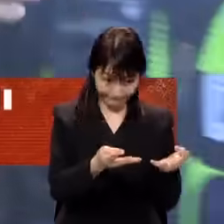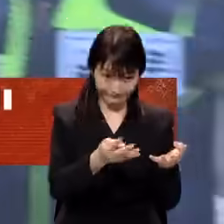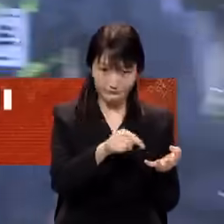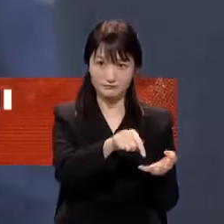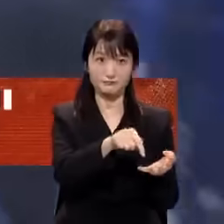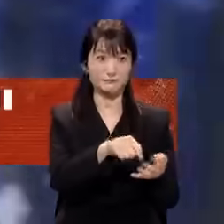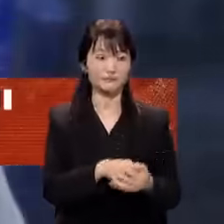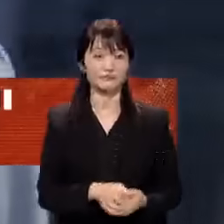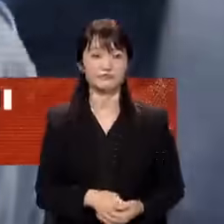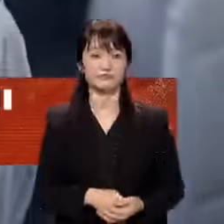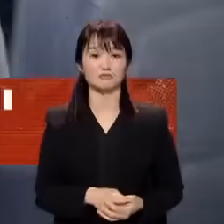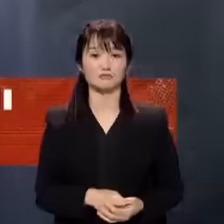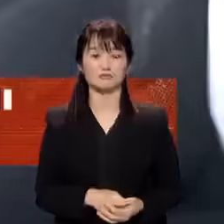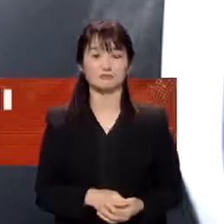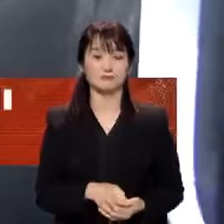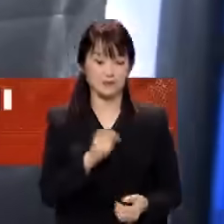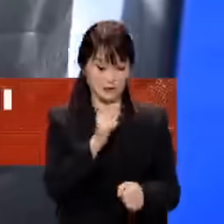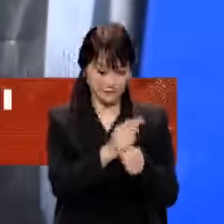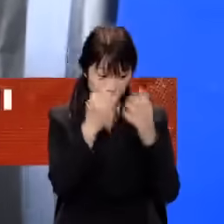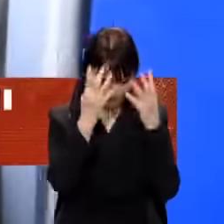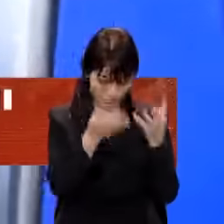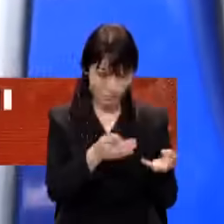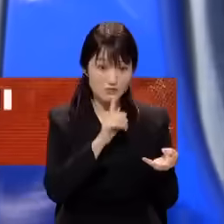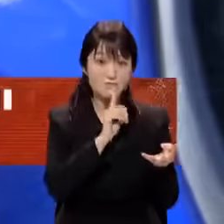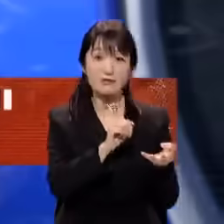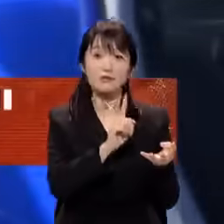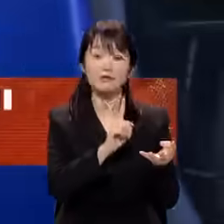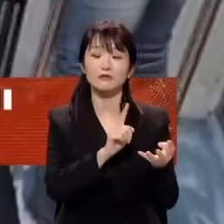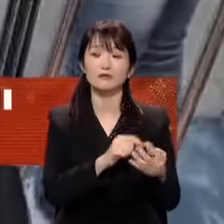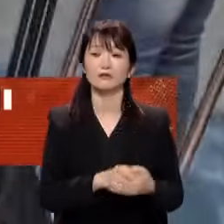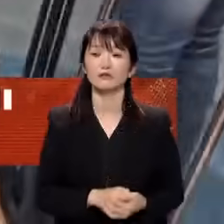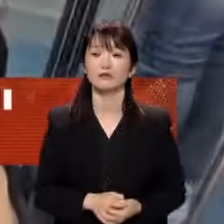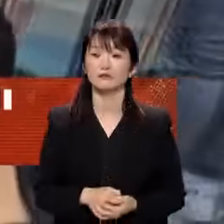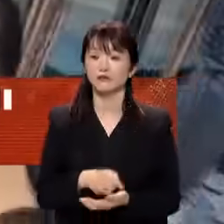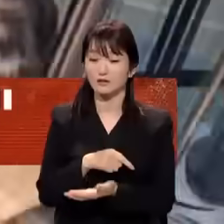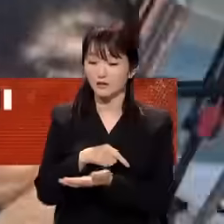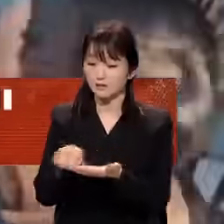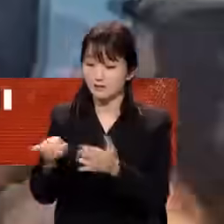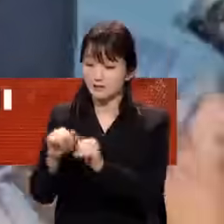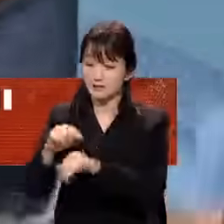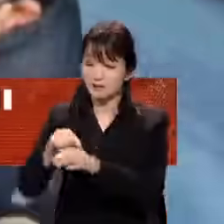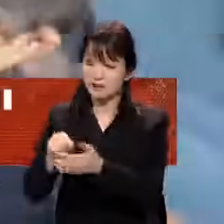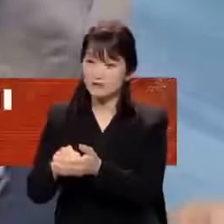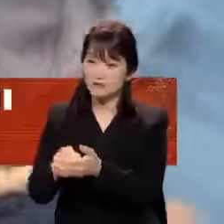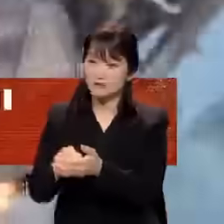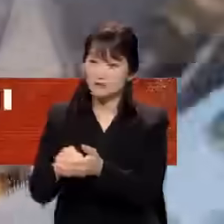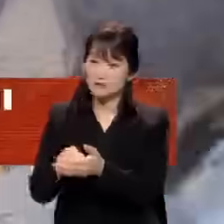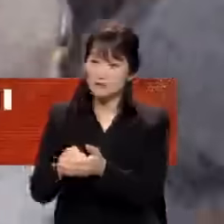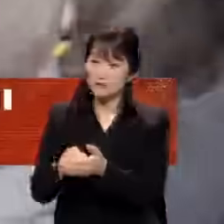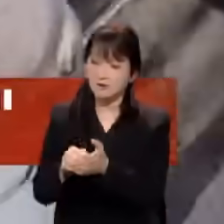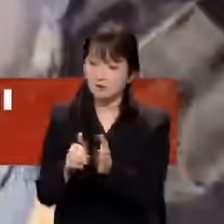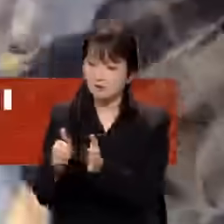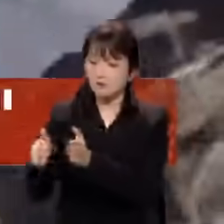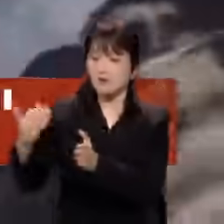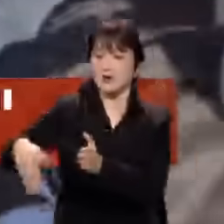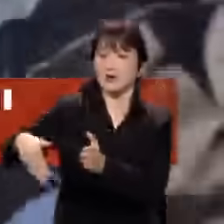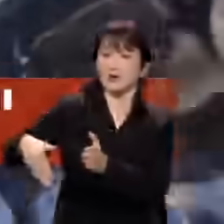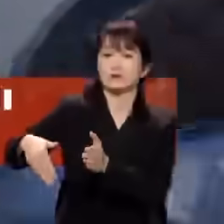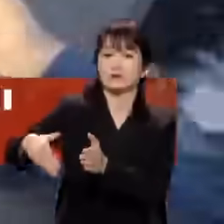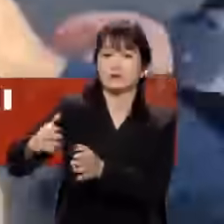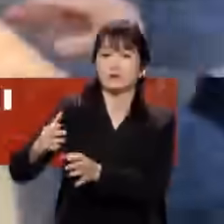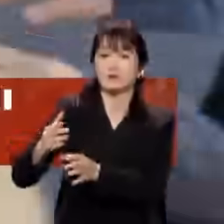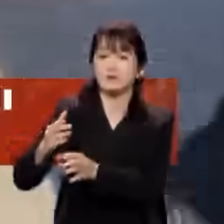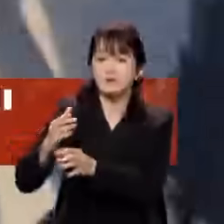벌써 출소를 갖다가 얘기하고 있는 거 아니겠습니까? 그러니까 이 그 피해자는 지금 마음의 정리가 안 돼서 극단적 선택을 할 상황까지